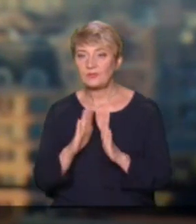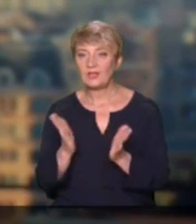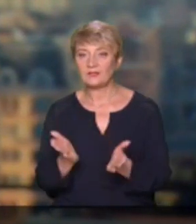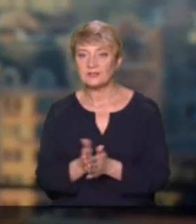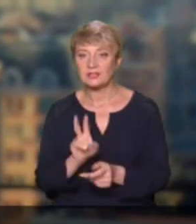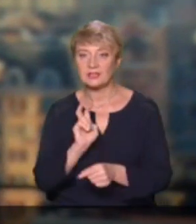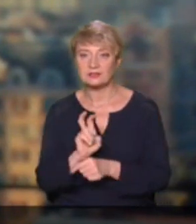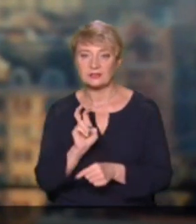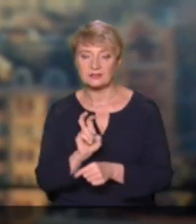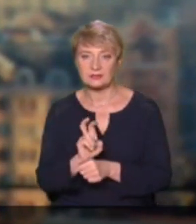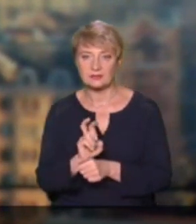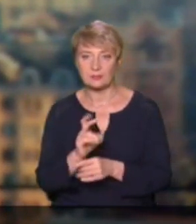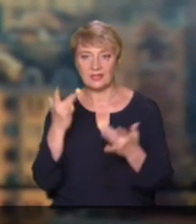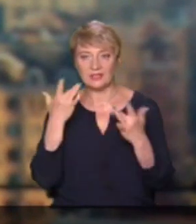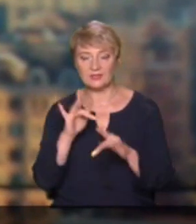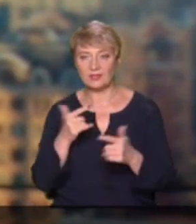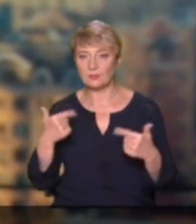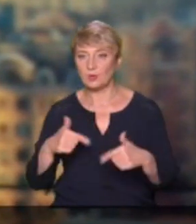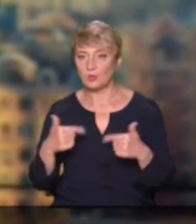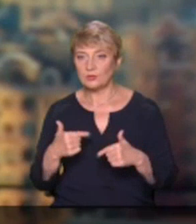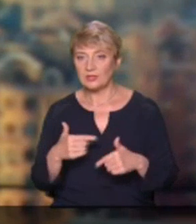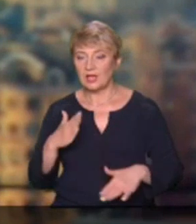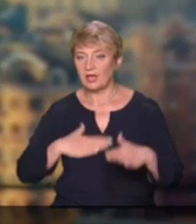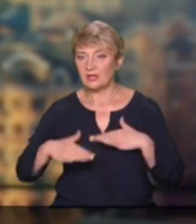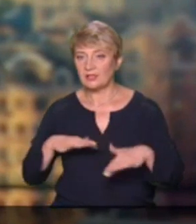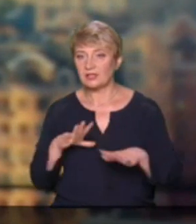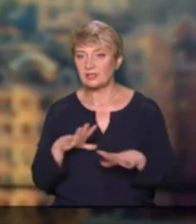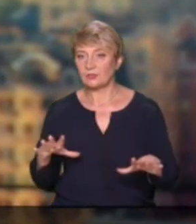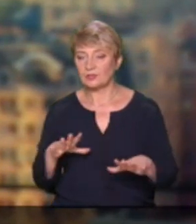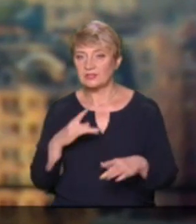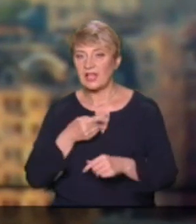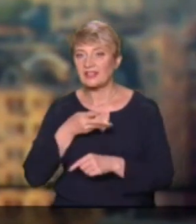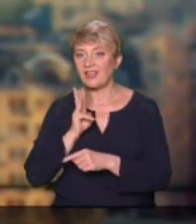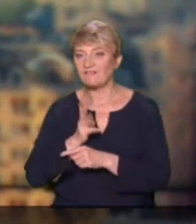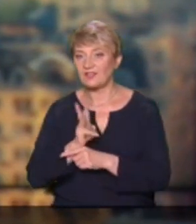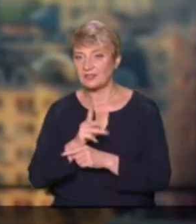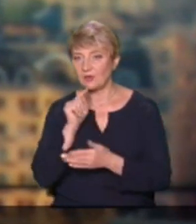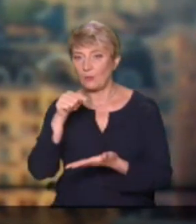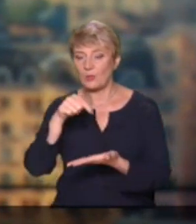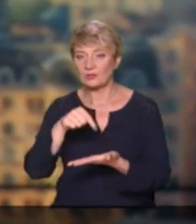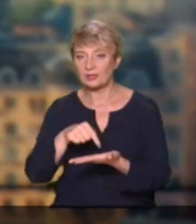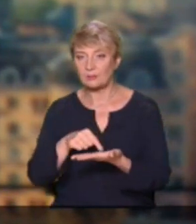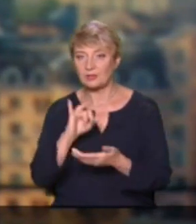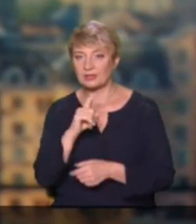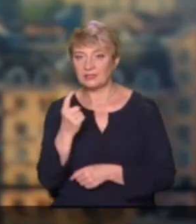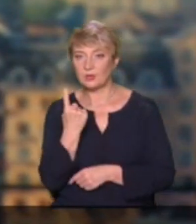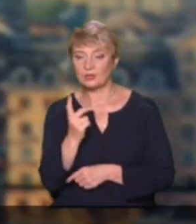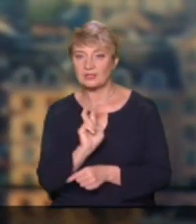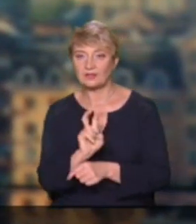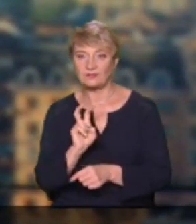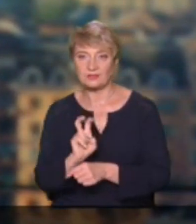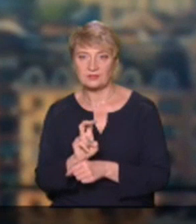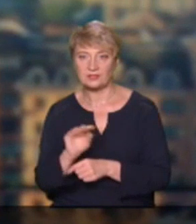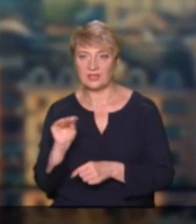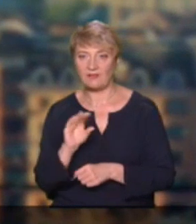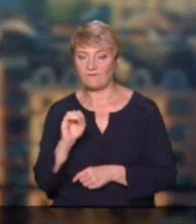відвідувачі незваним гостям із військкомату раді не були. Ну, а на відео, до слова, потрапив також і один із відвідувачів фесту, який